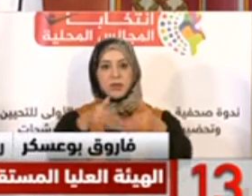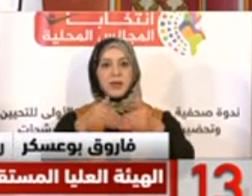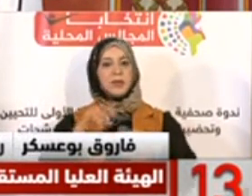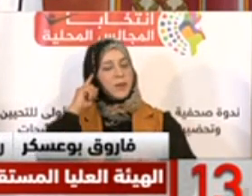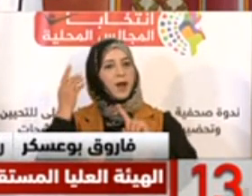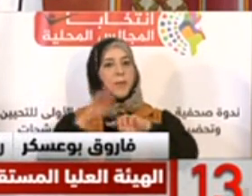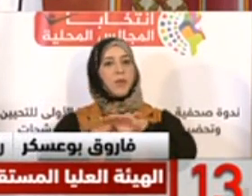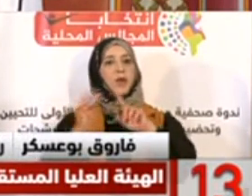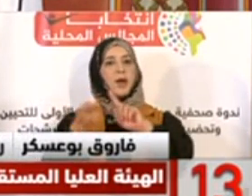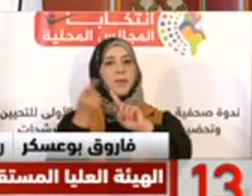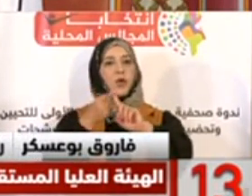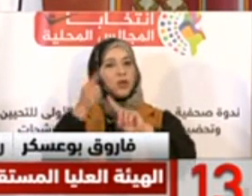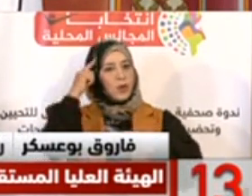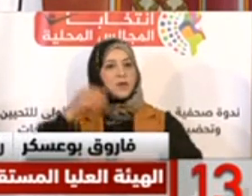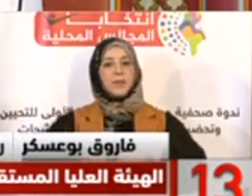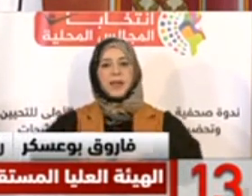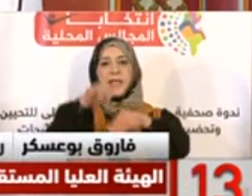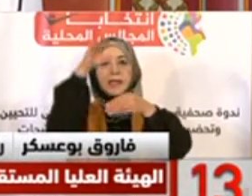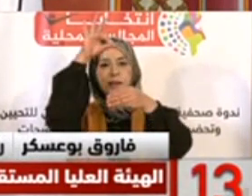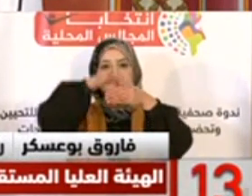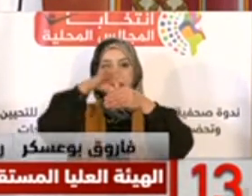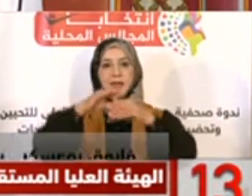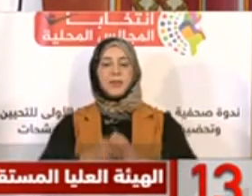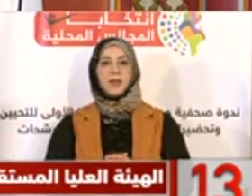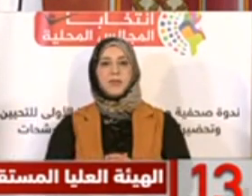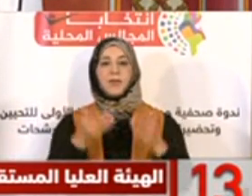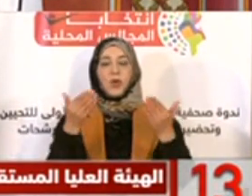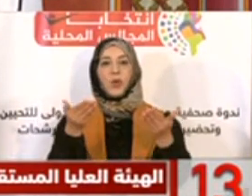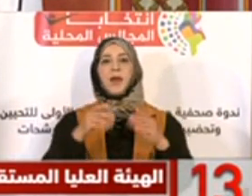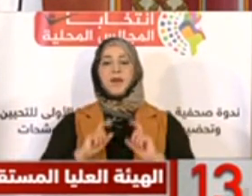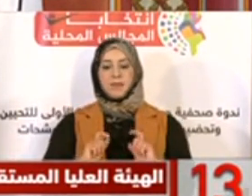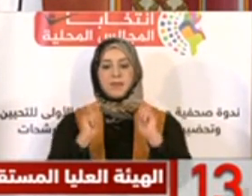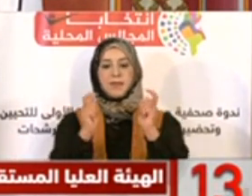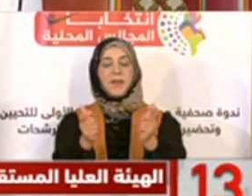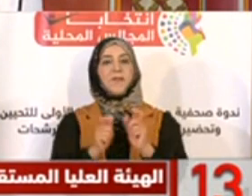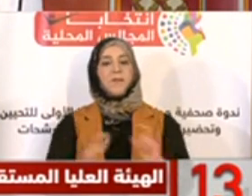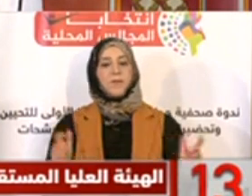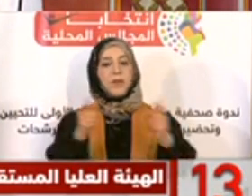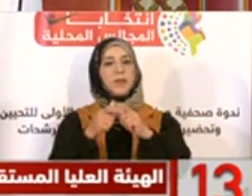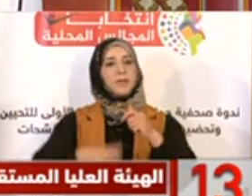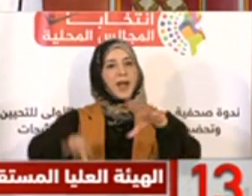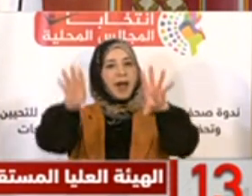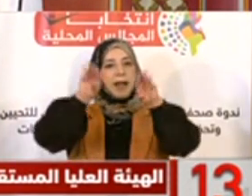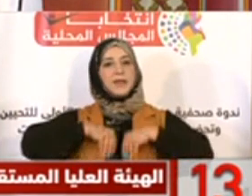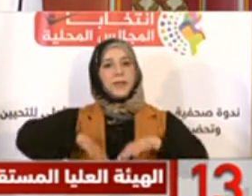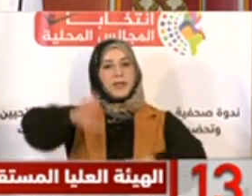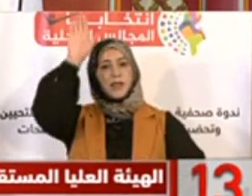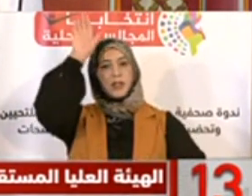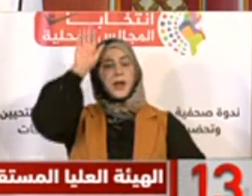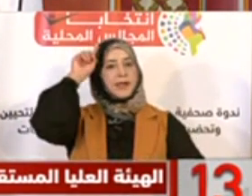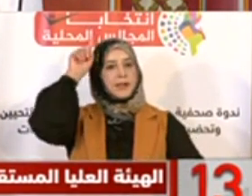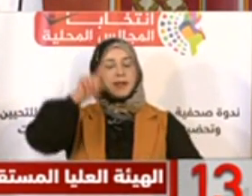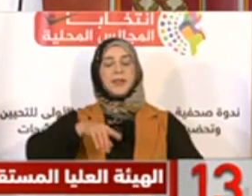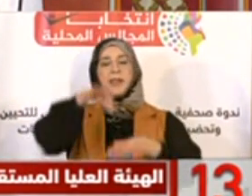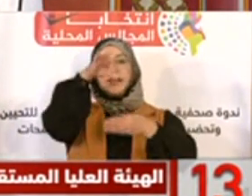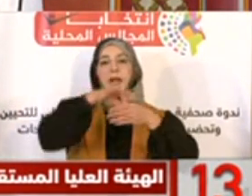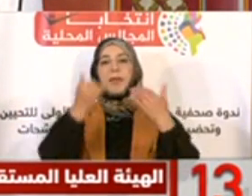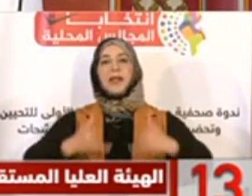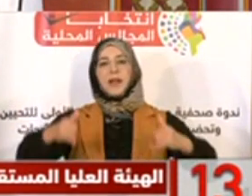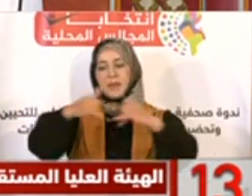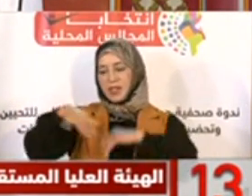جدا في المسار الانتخابي، وهي فترة قبول الترشحات لانتخابات المجالس